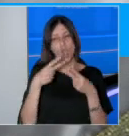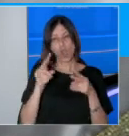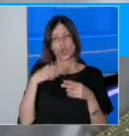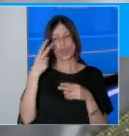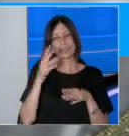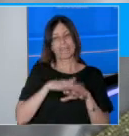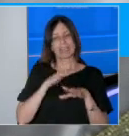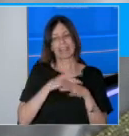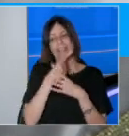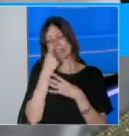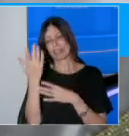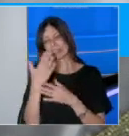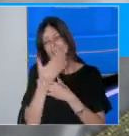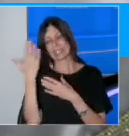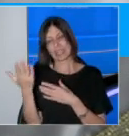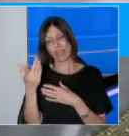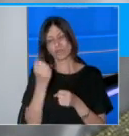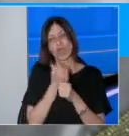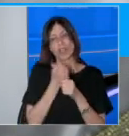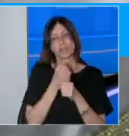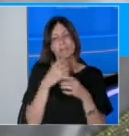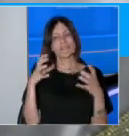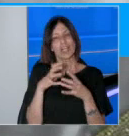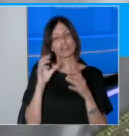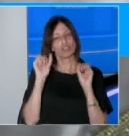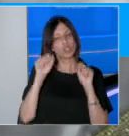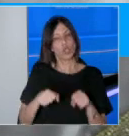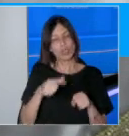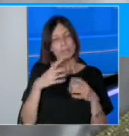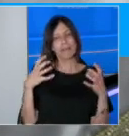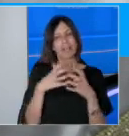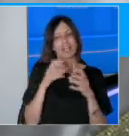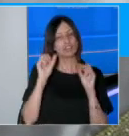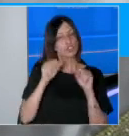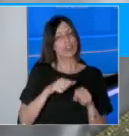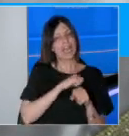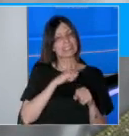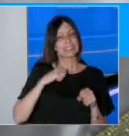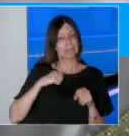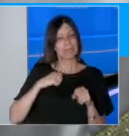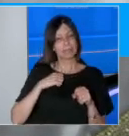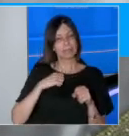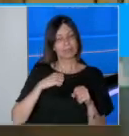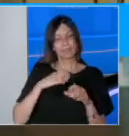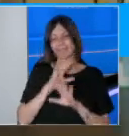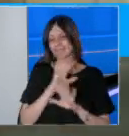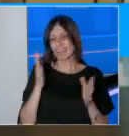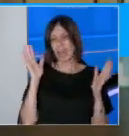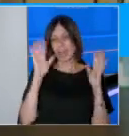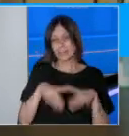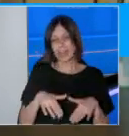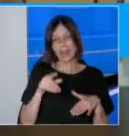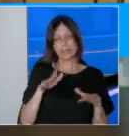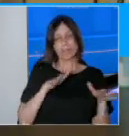חד דדי, ופועלת כמפלגת שלטון, כמפלגת שלטון עצמאית. בעצם, חוץ מלהפיל את ממשלת,